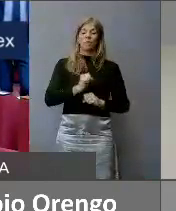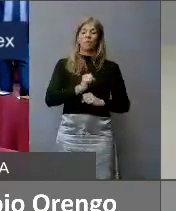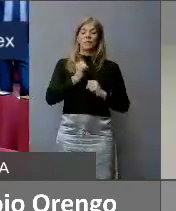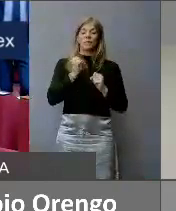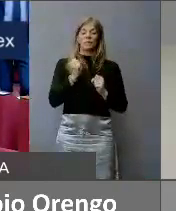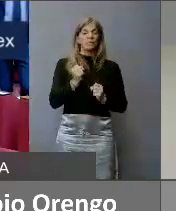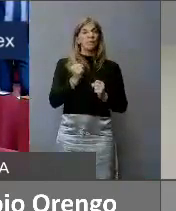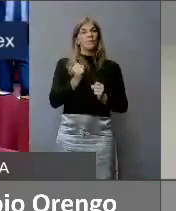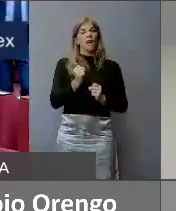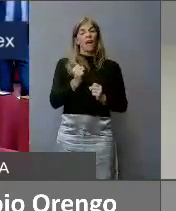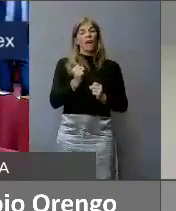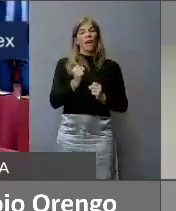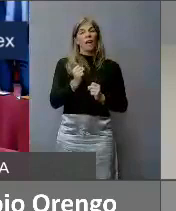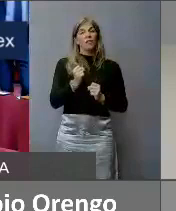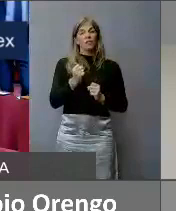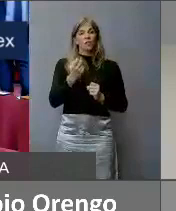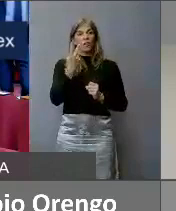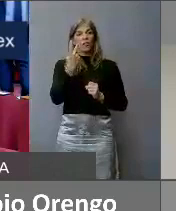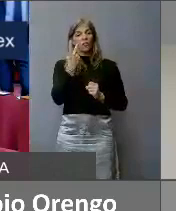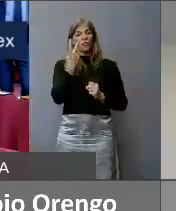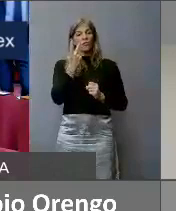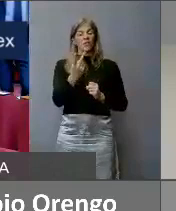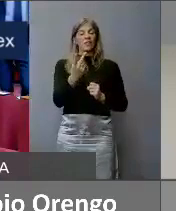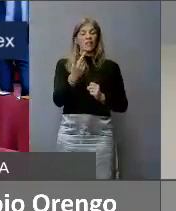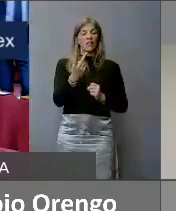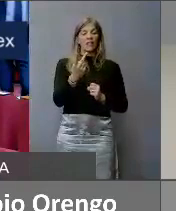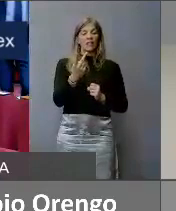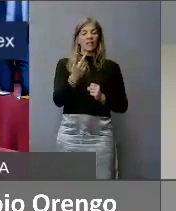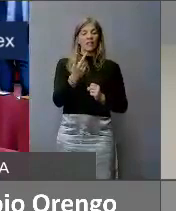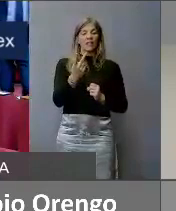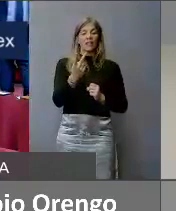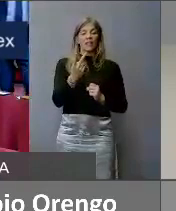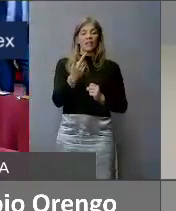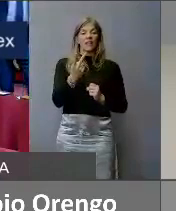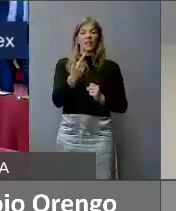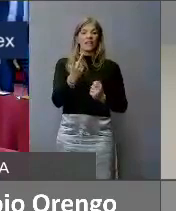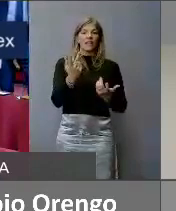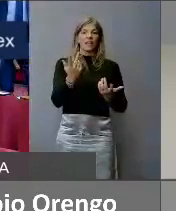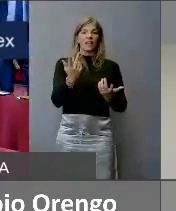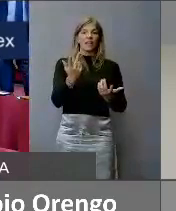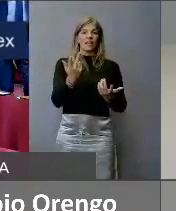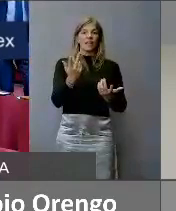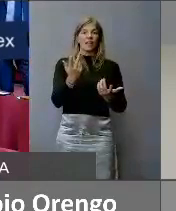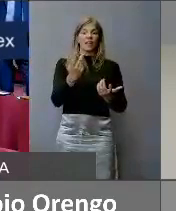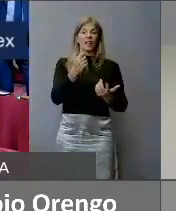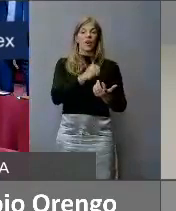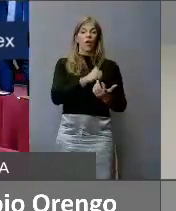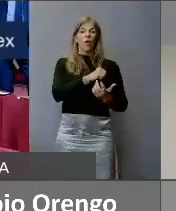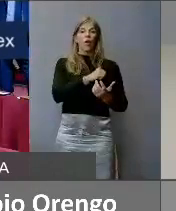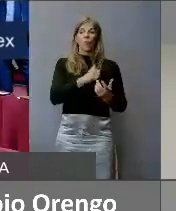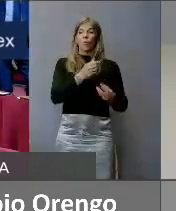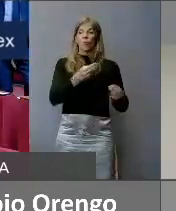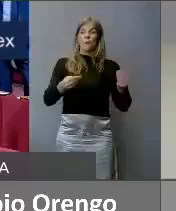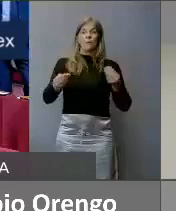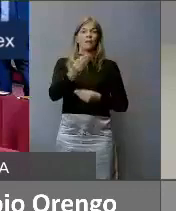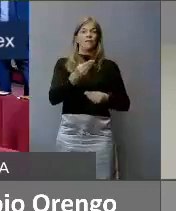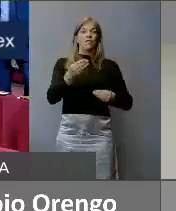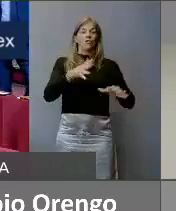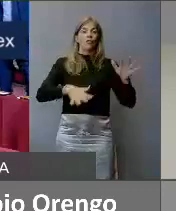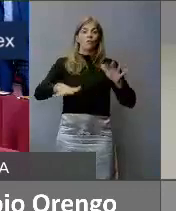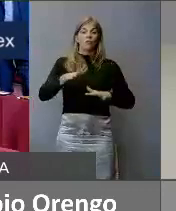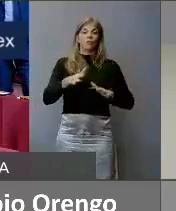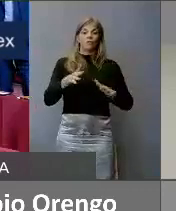evidenziato il presidente claudio chiera t che non ci sia stata alcuna passaggio con il comune bene se si riparte